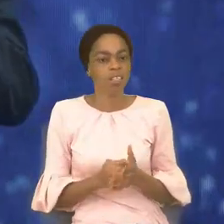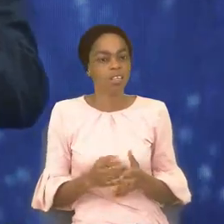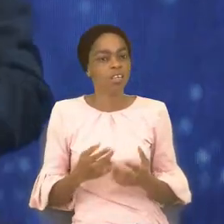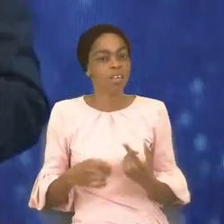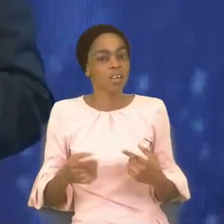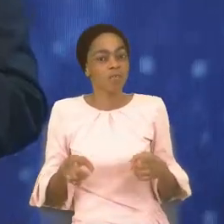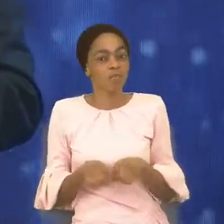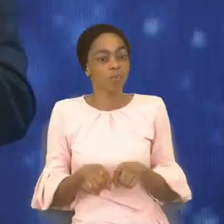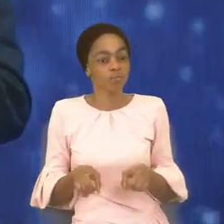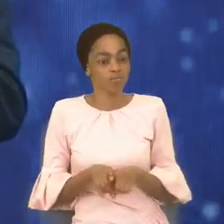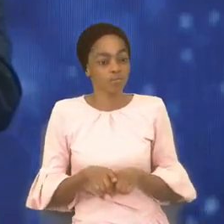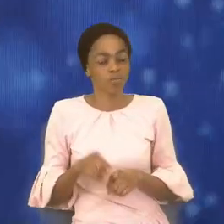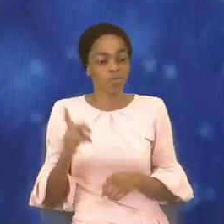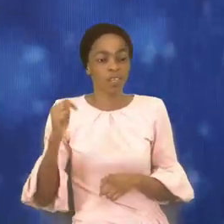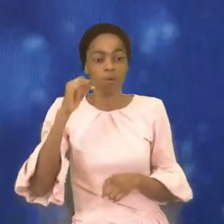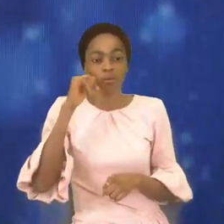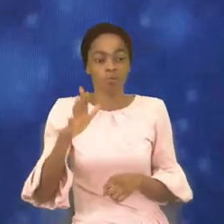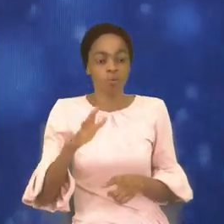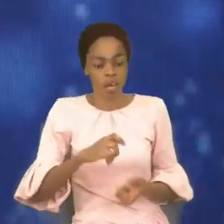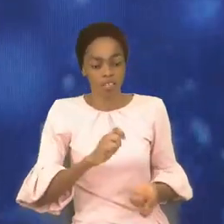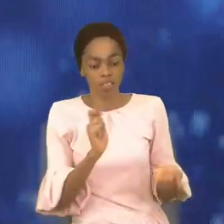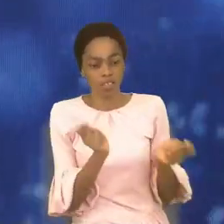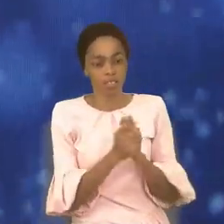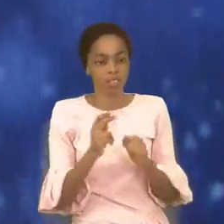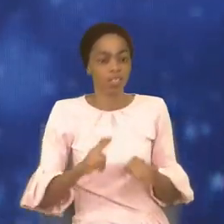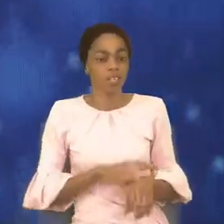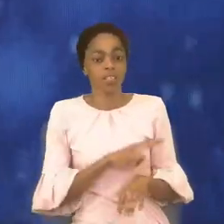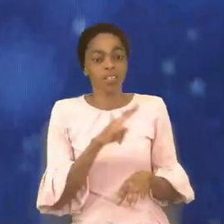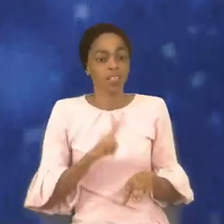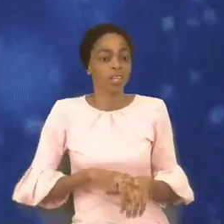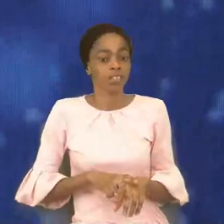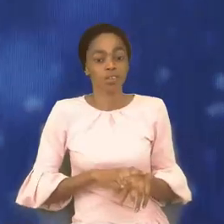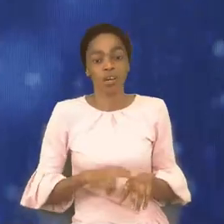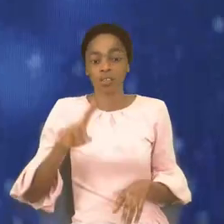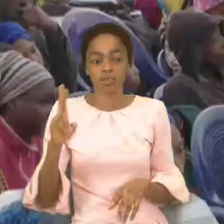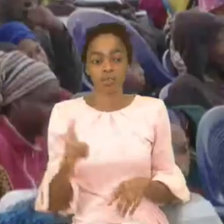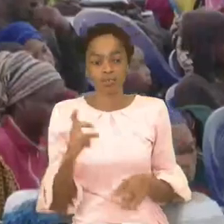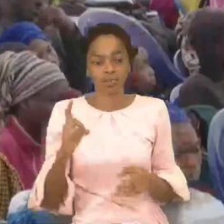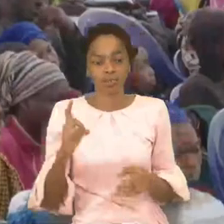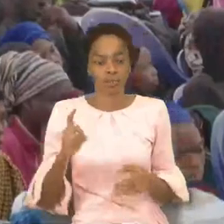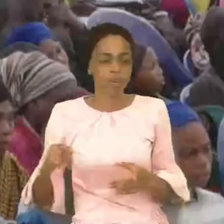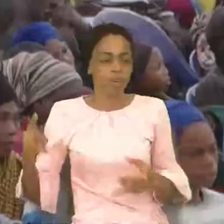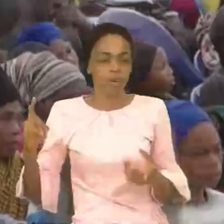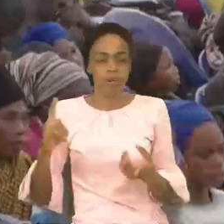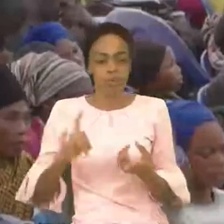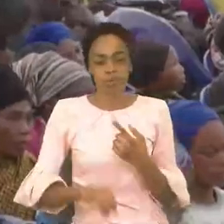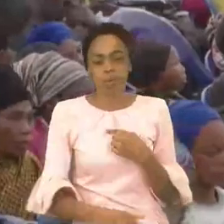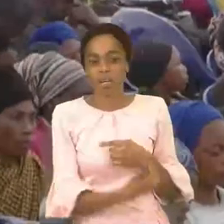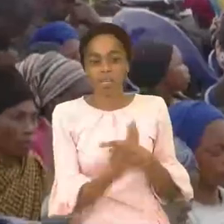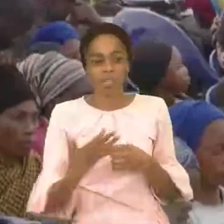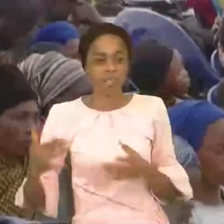ont changé l'usage naturel en celui qui est contre nature.